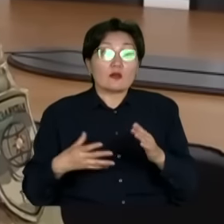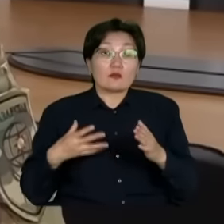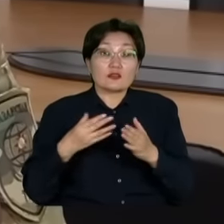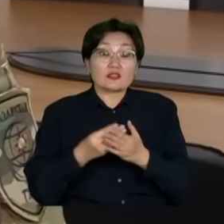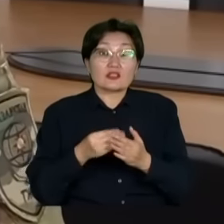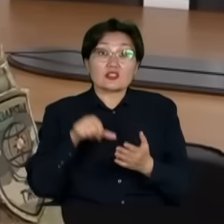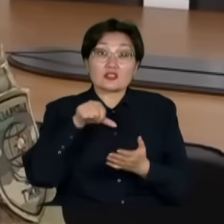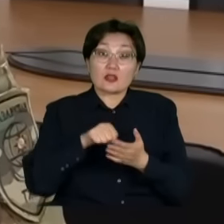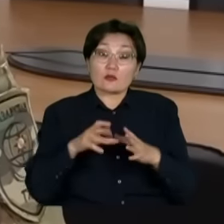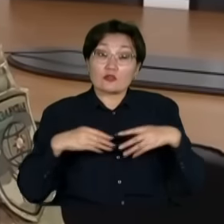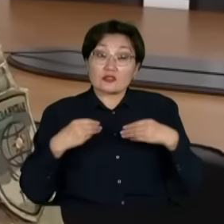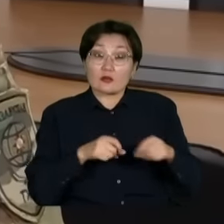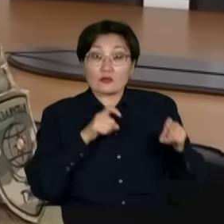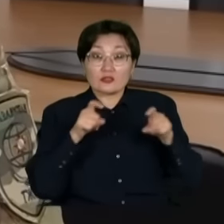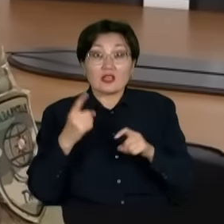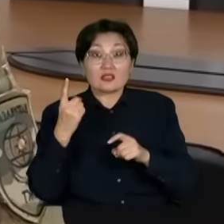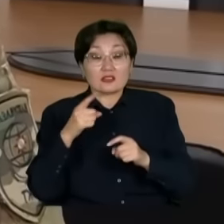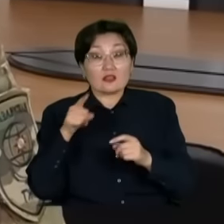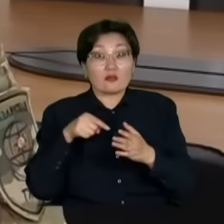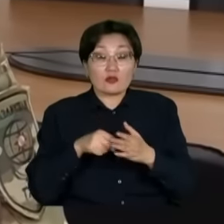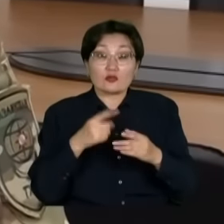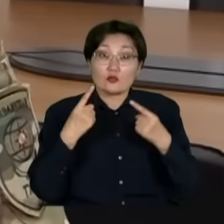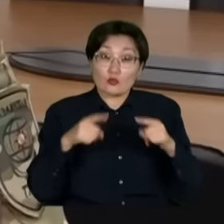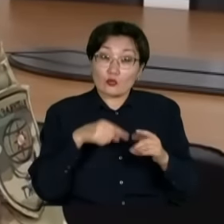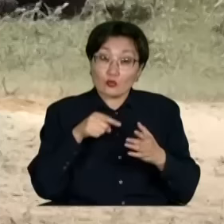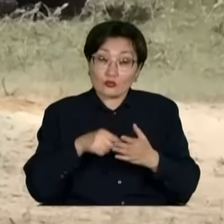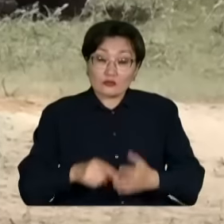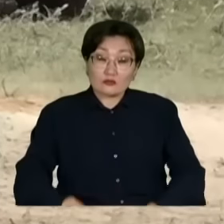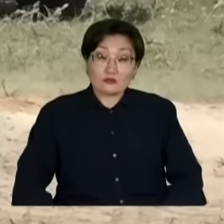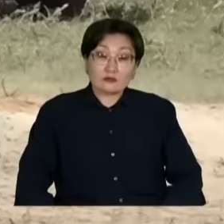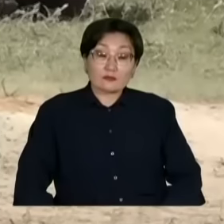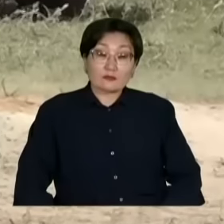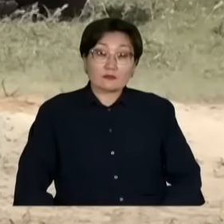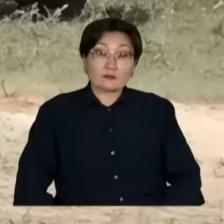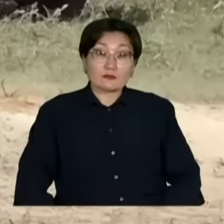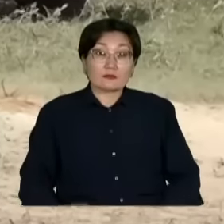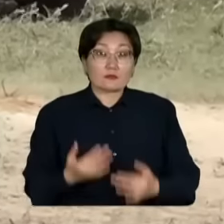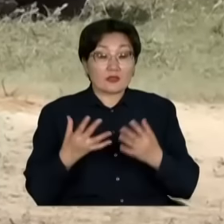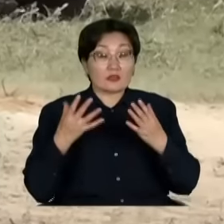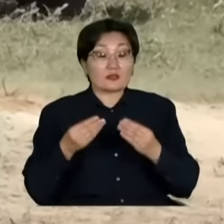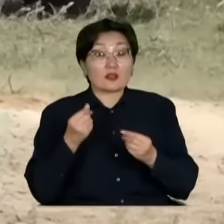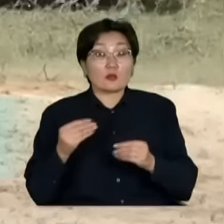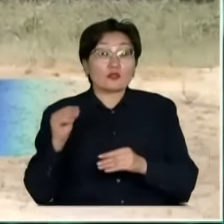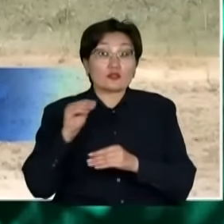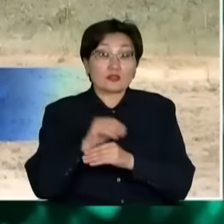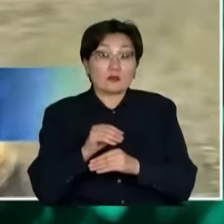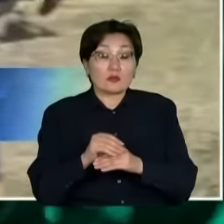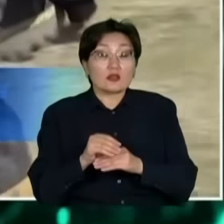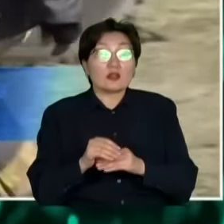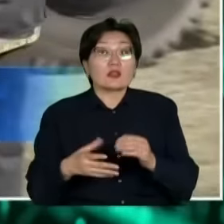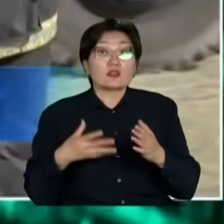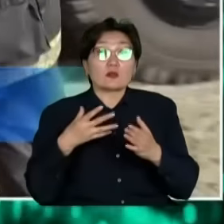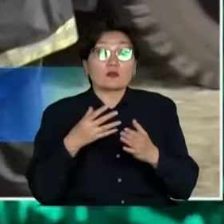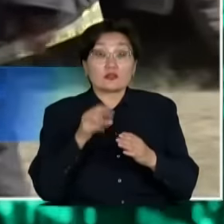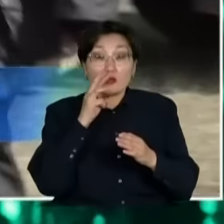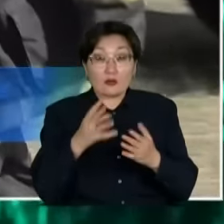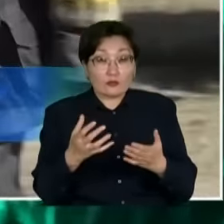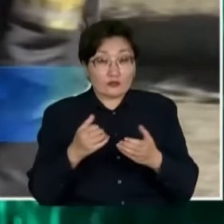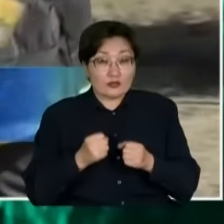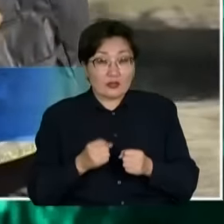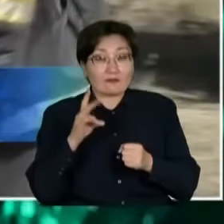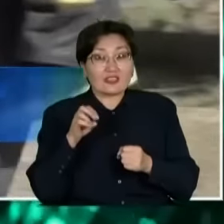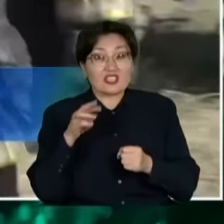семьи переехавших с одного гарнизона на другой гарнизон денежные надбавки к окладам будут получать и внештатные